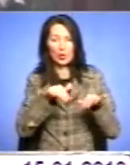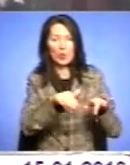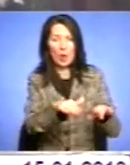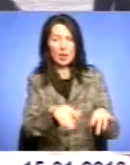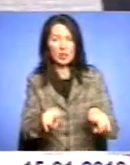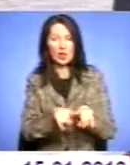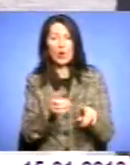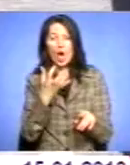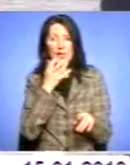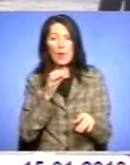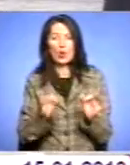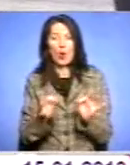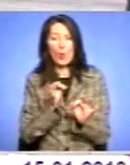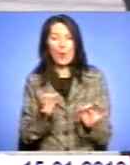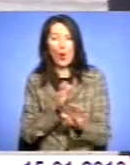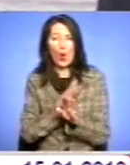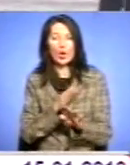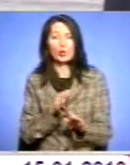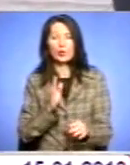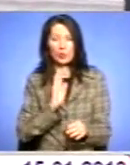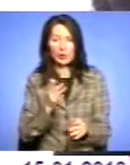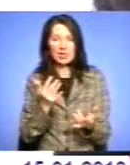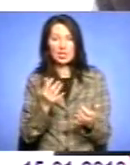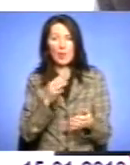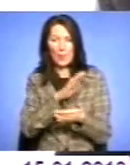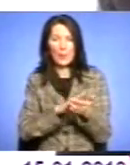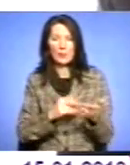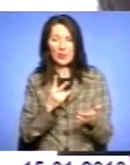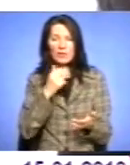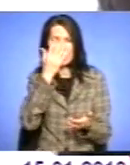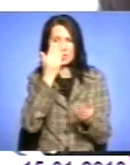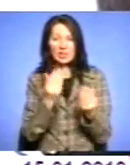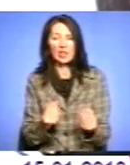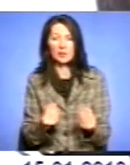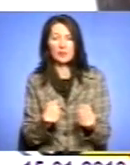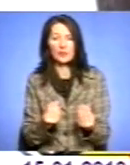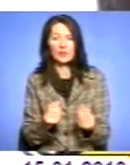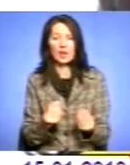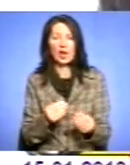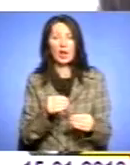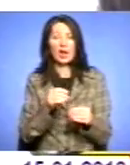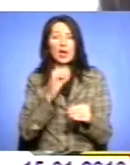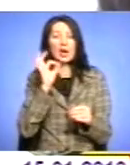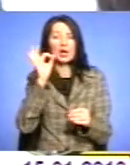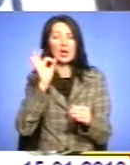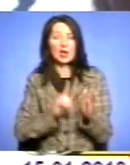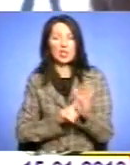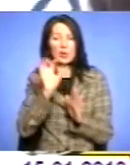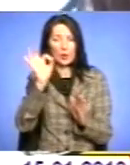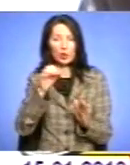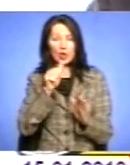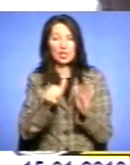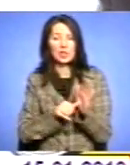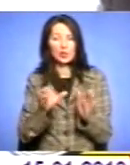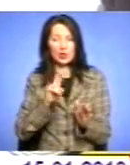погоду, синоптики прогнозують ще протягом 2 днів. Температура повітря 16 січня вночі буде в межах від